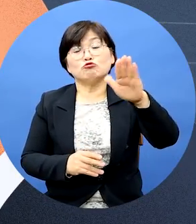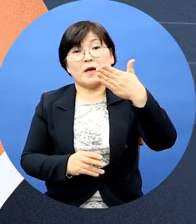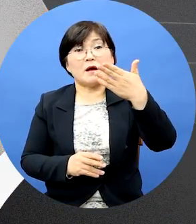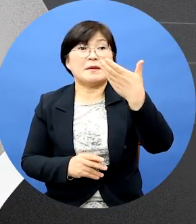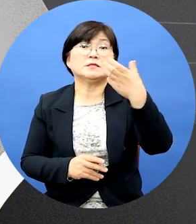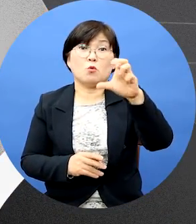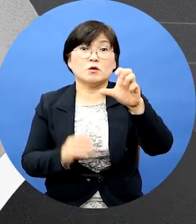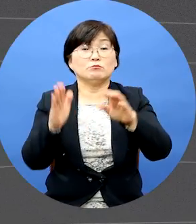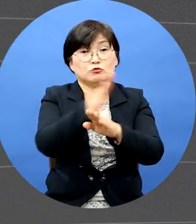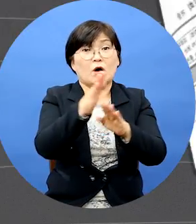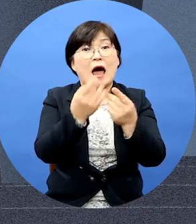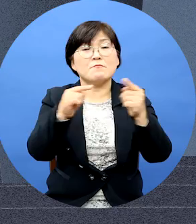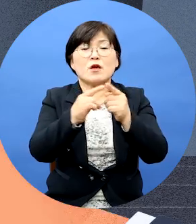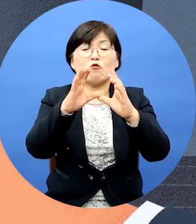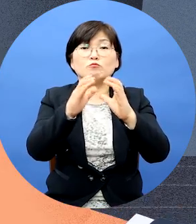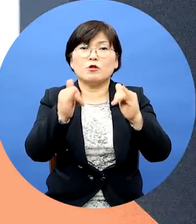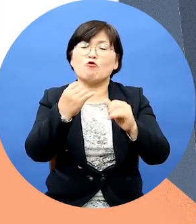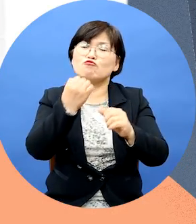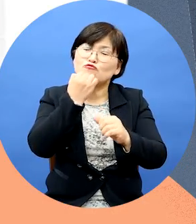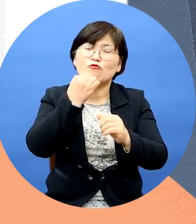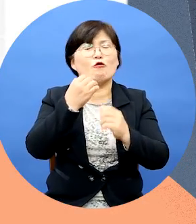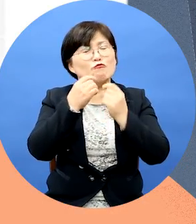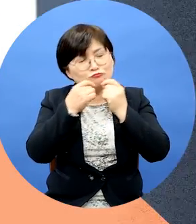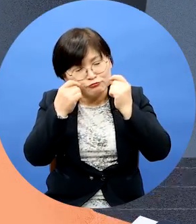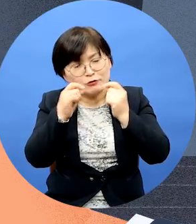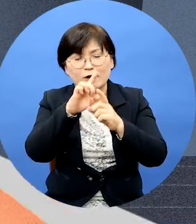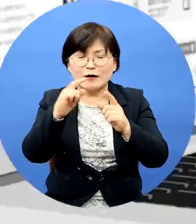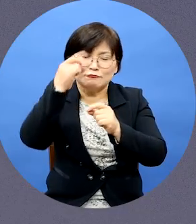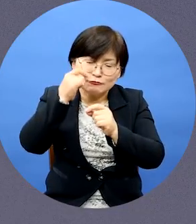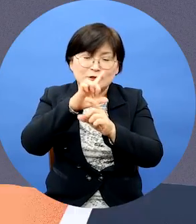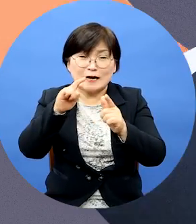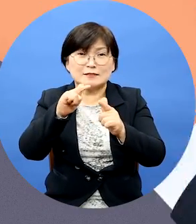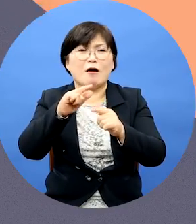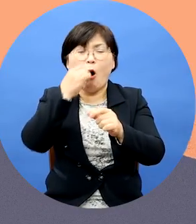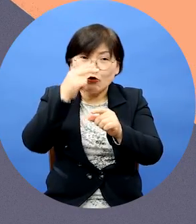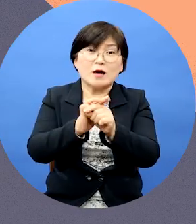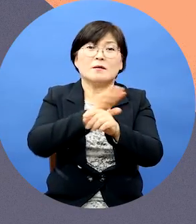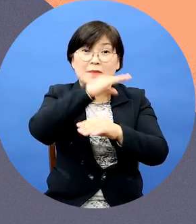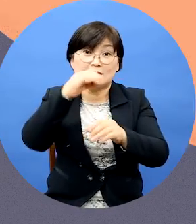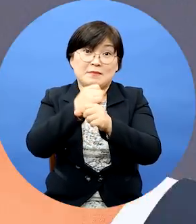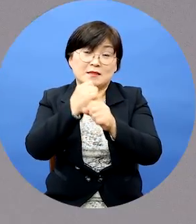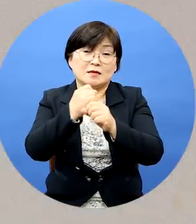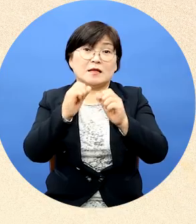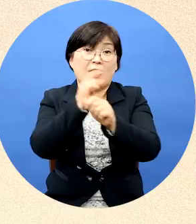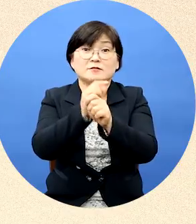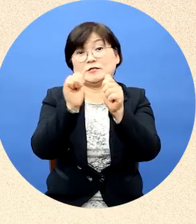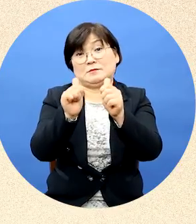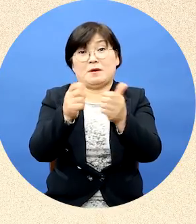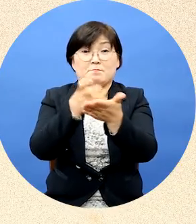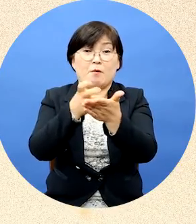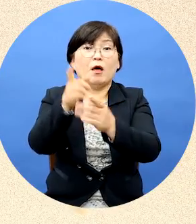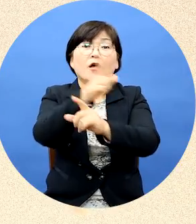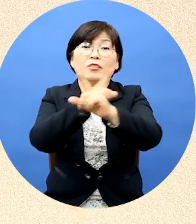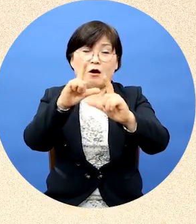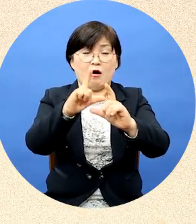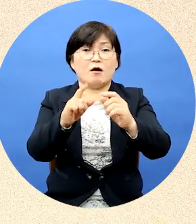1985년부터 국민과 함께 울고 웃으며 억울하고 부당한 행정 처분을 바로잡아온 행정심판 제도. 보다